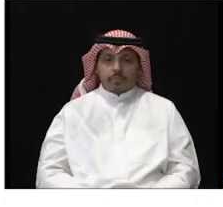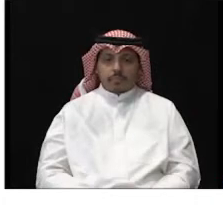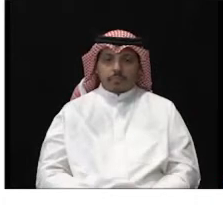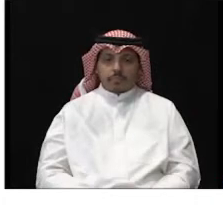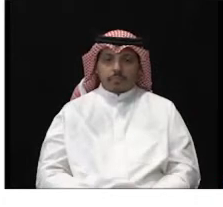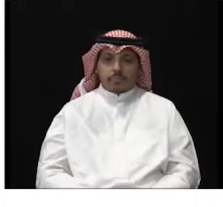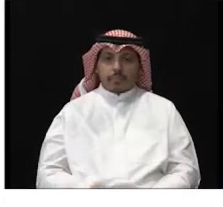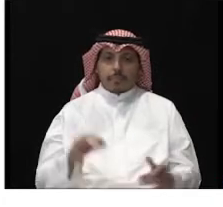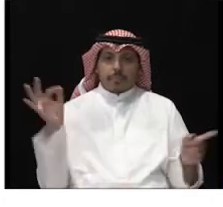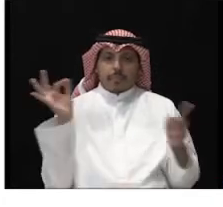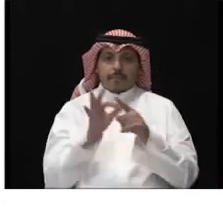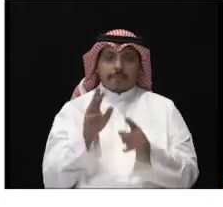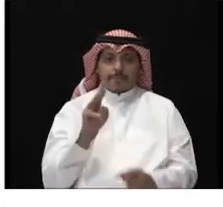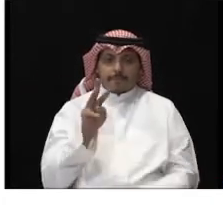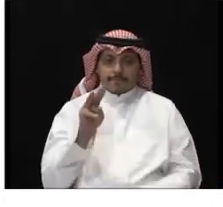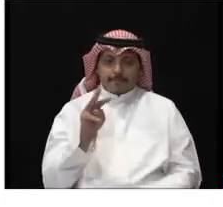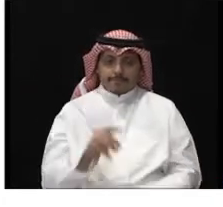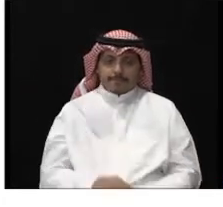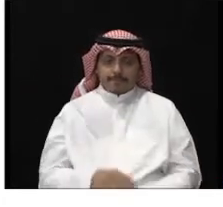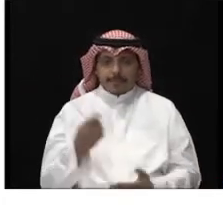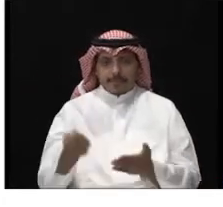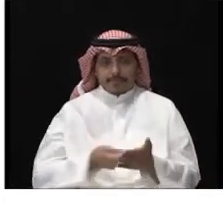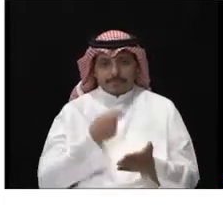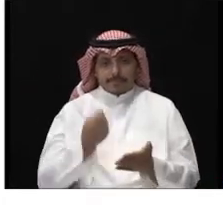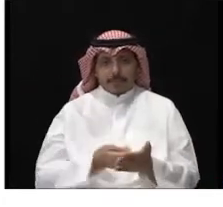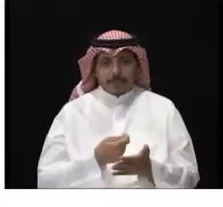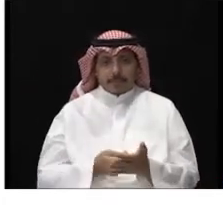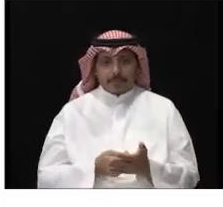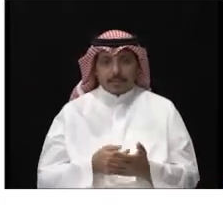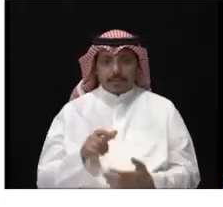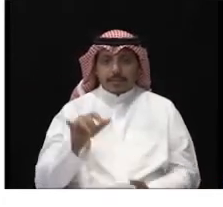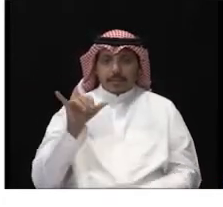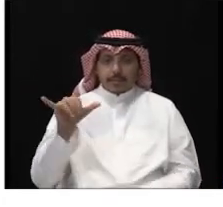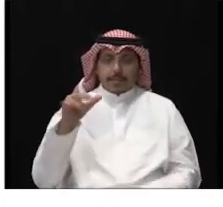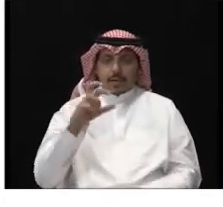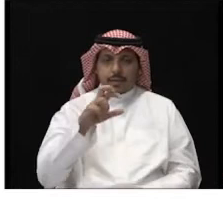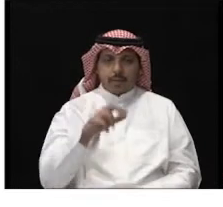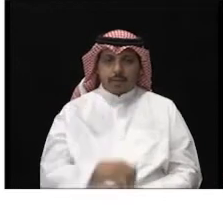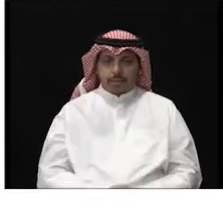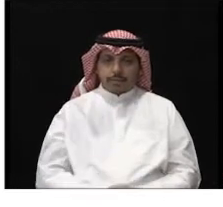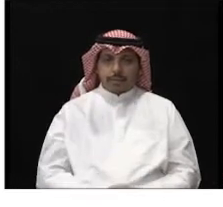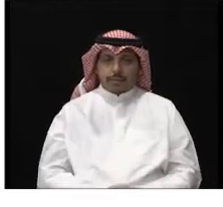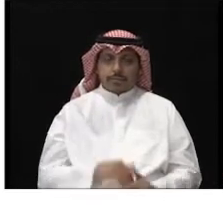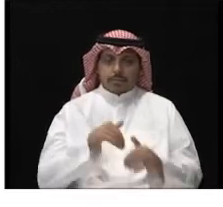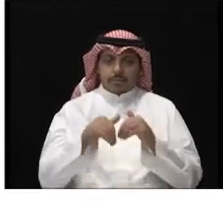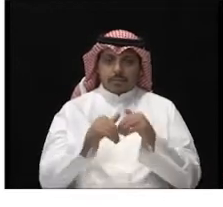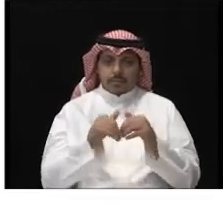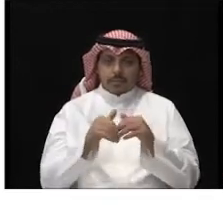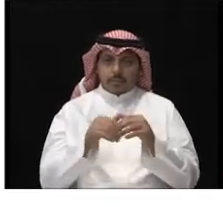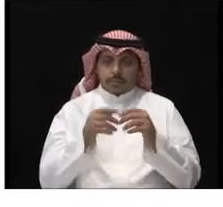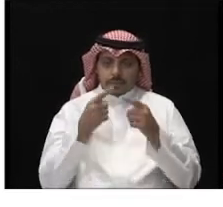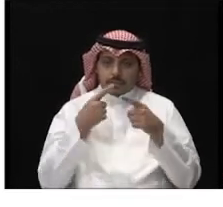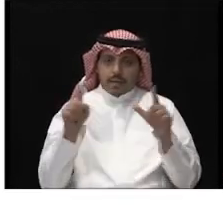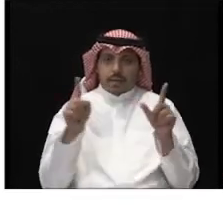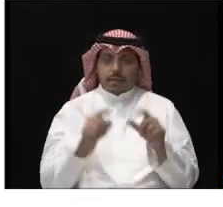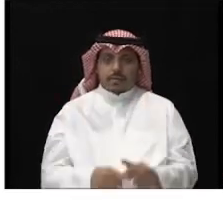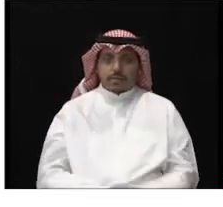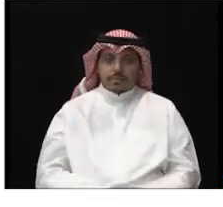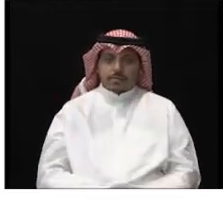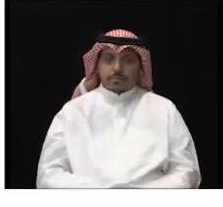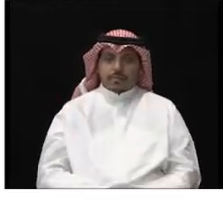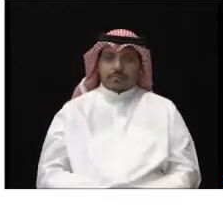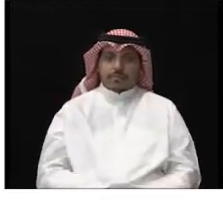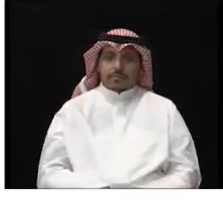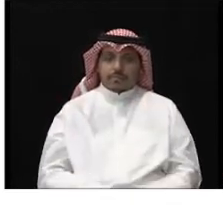الهدف الثالث هو كتابة حرفي الياء والذال بشكل صحيح، إذا ننطق الحرفين